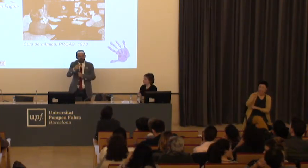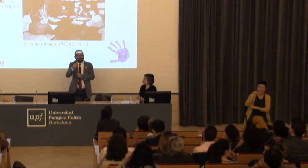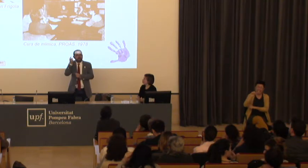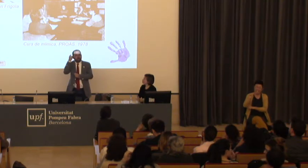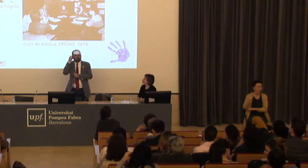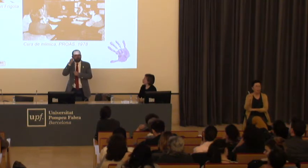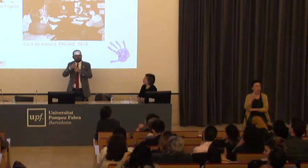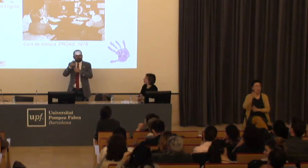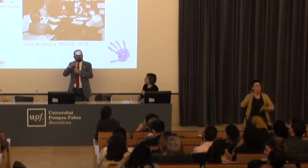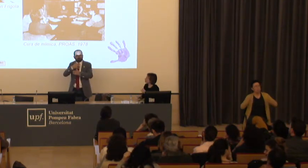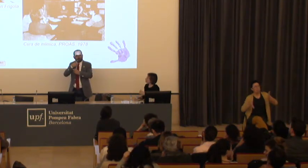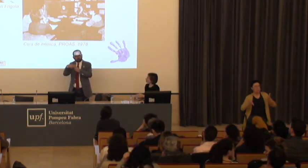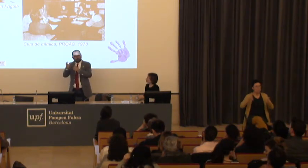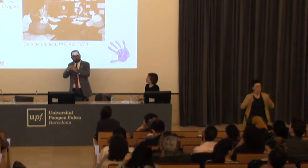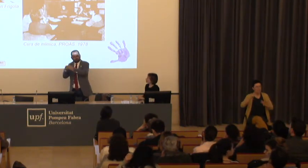Aleshores, l'any següent,